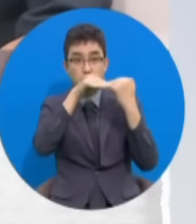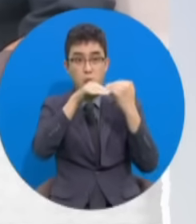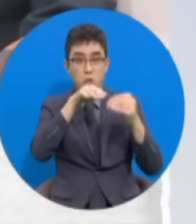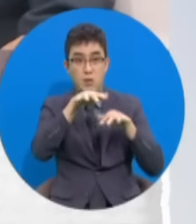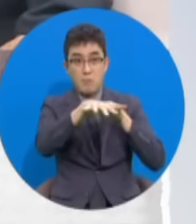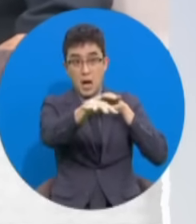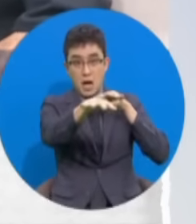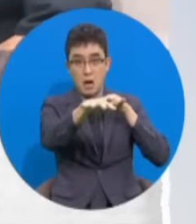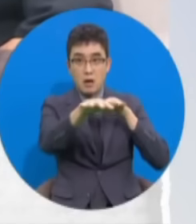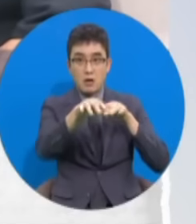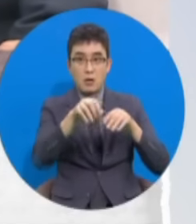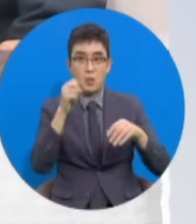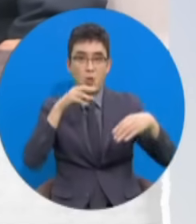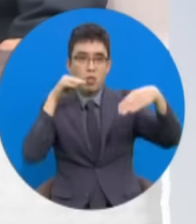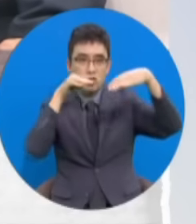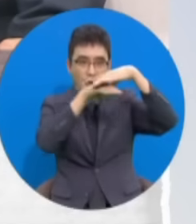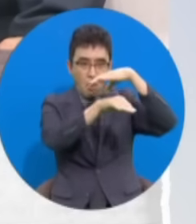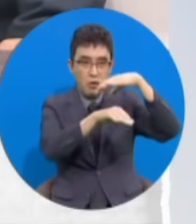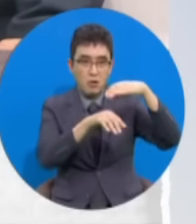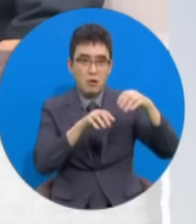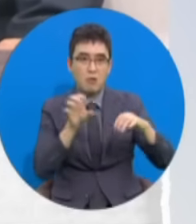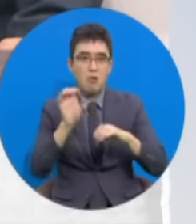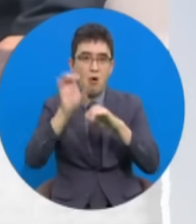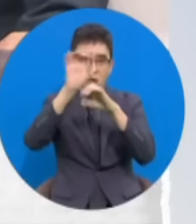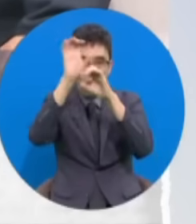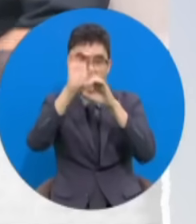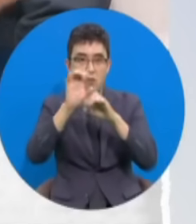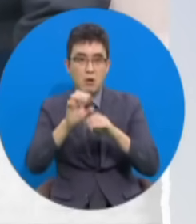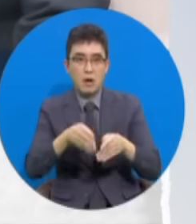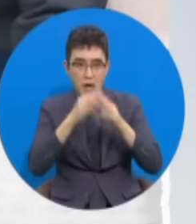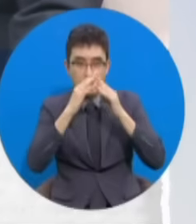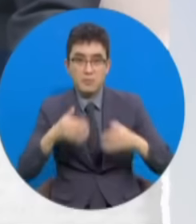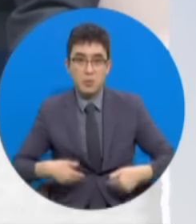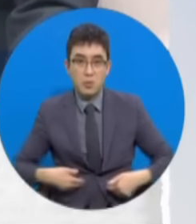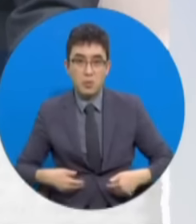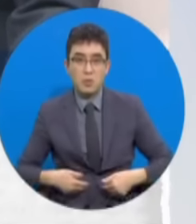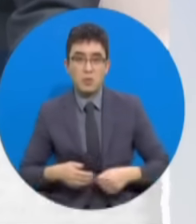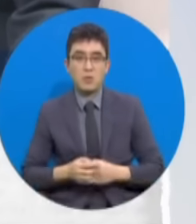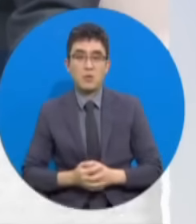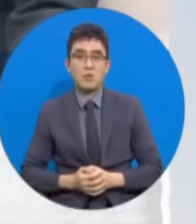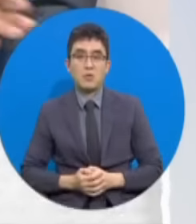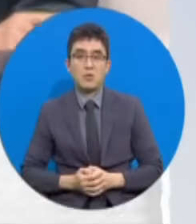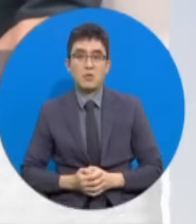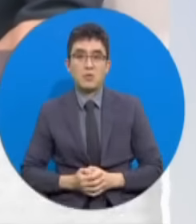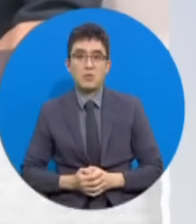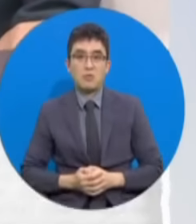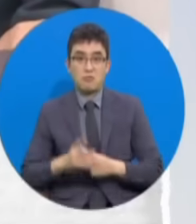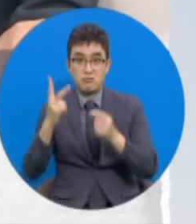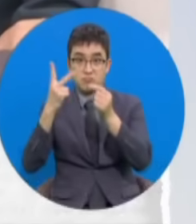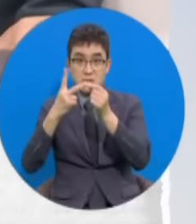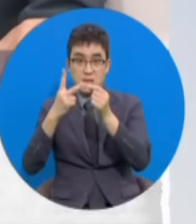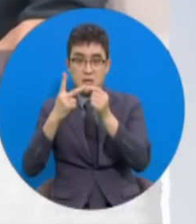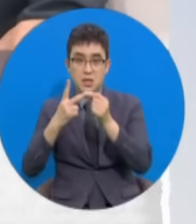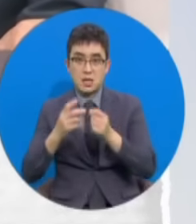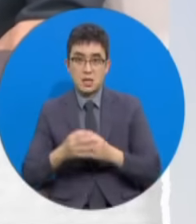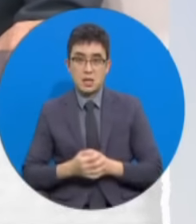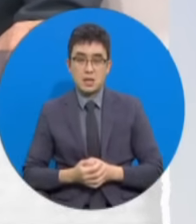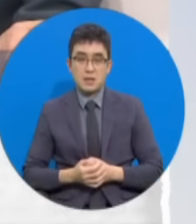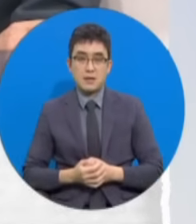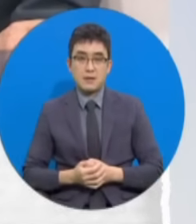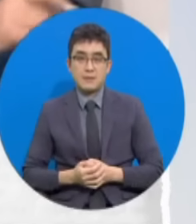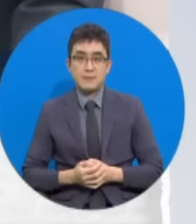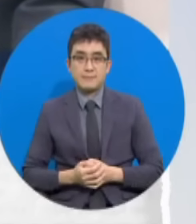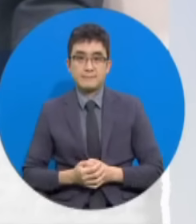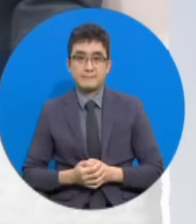보면 터널을 더 많이 뚫어야 된다. 교통량이 증폭해서 그런 부분이 있었던 것 같고 두 번째는 제가 지난번에 말씀드린